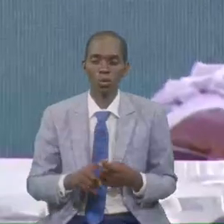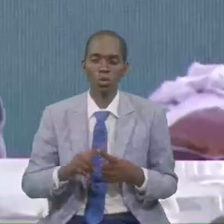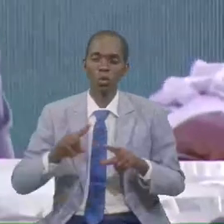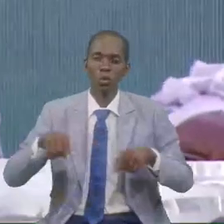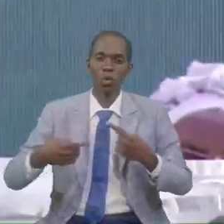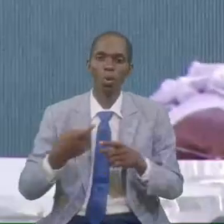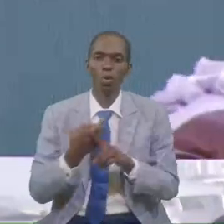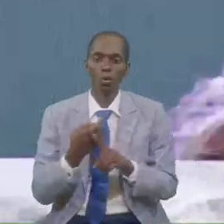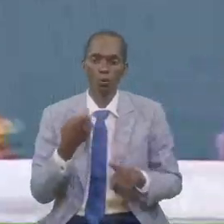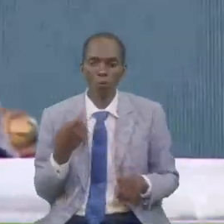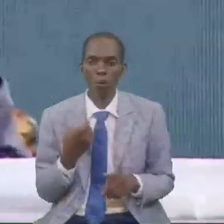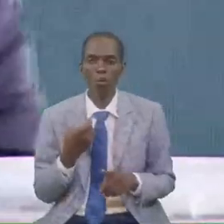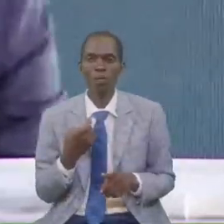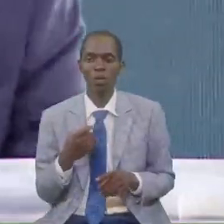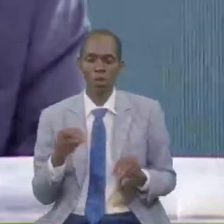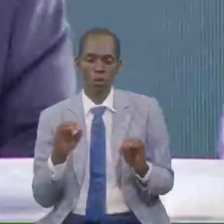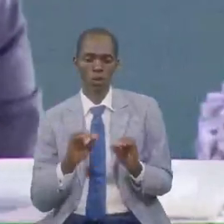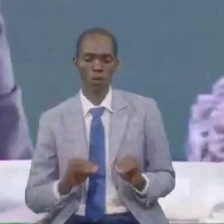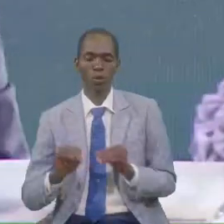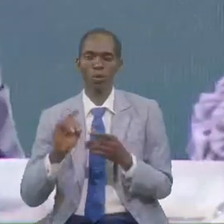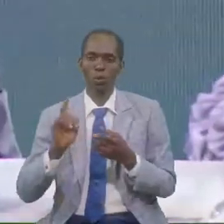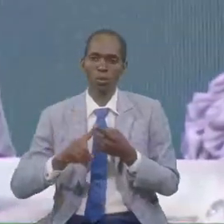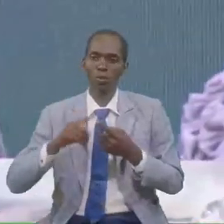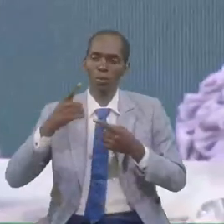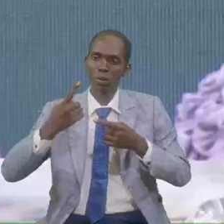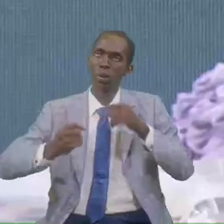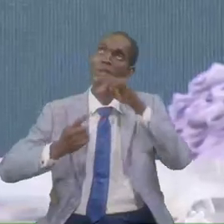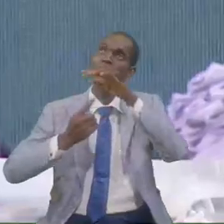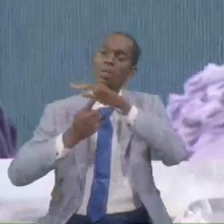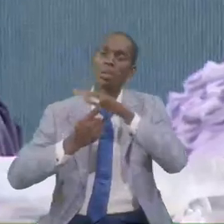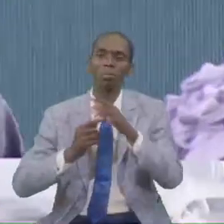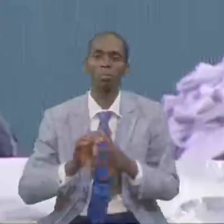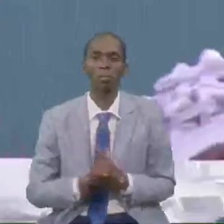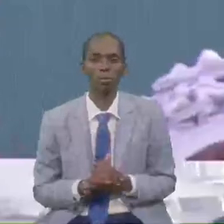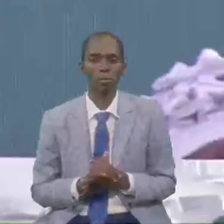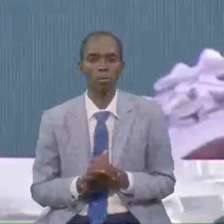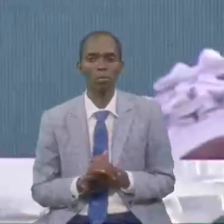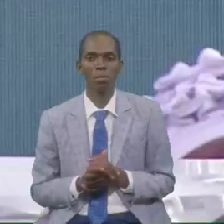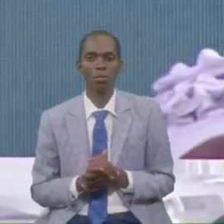Est-ce que ça t'amène à passer de zéro en héros?